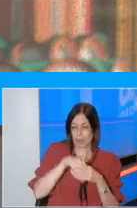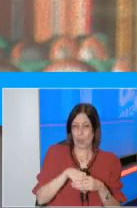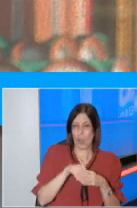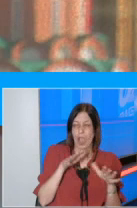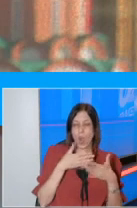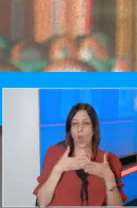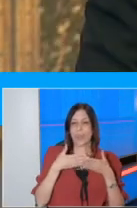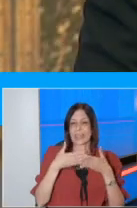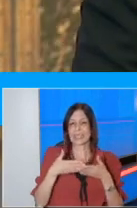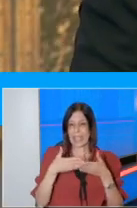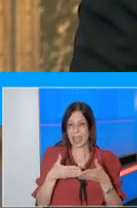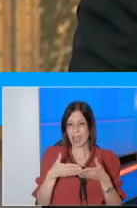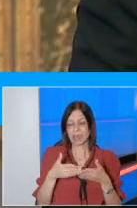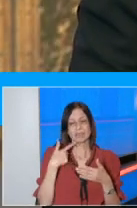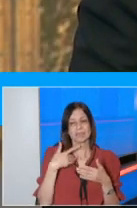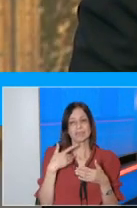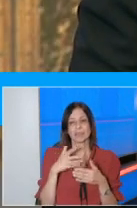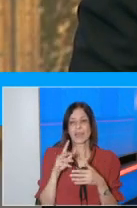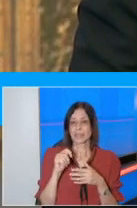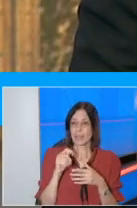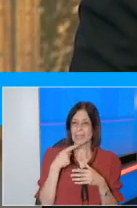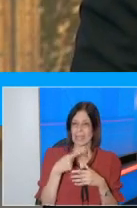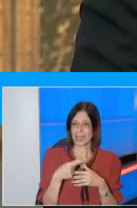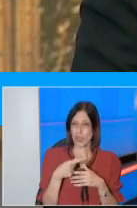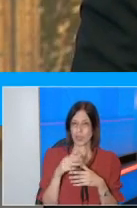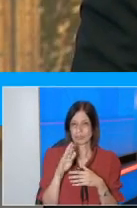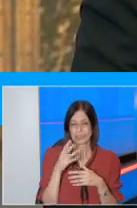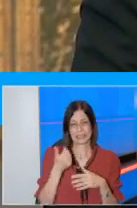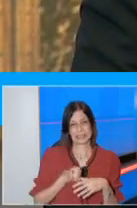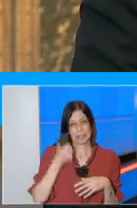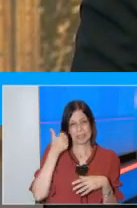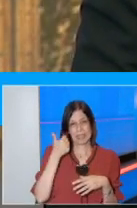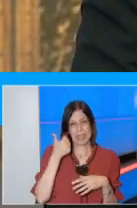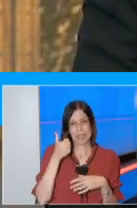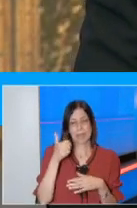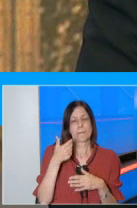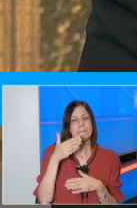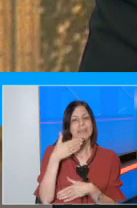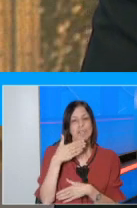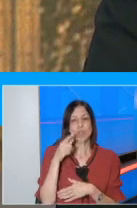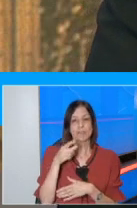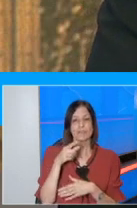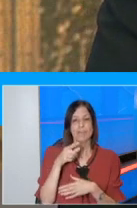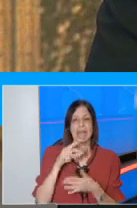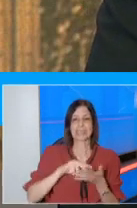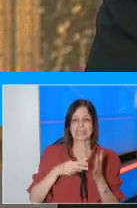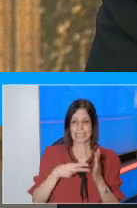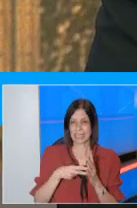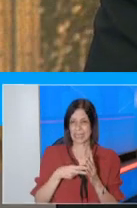האונייה הזאת. איתנו בעניין הזה תמי גנות רוזנשטרייך, סמנכלית מדיניות ואסטרטגיה באדם טבע ודין, שלום